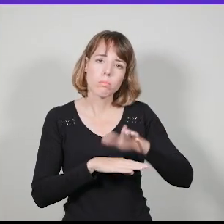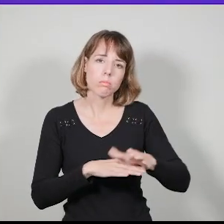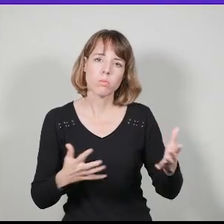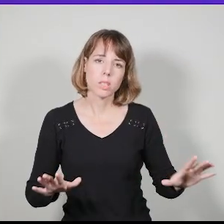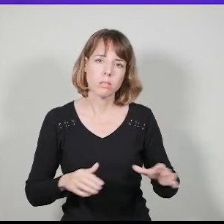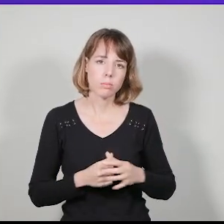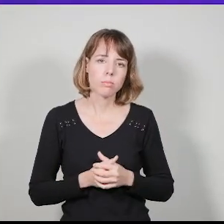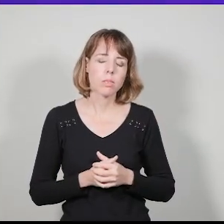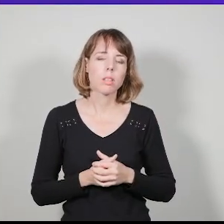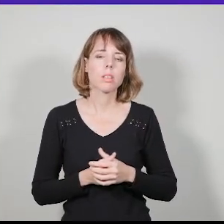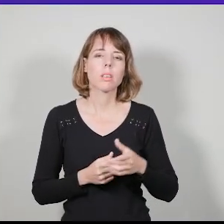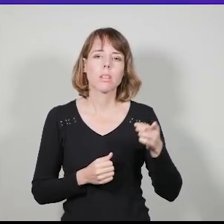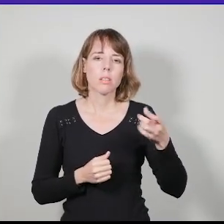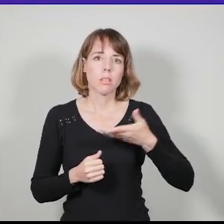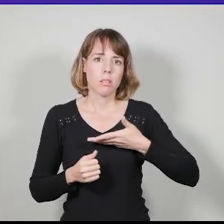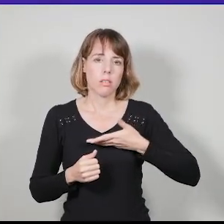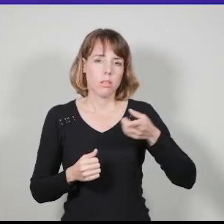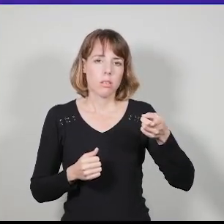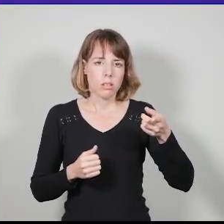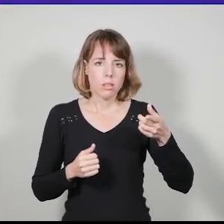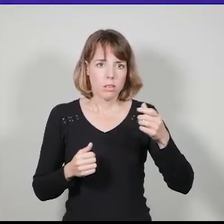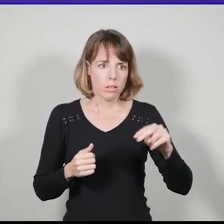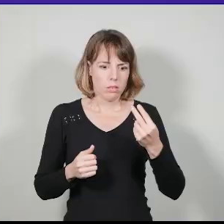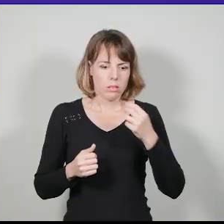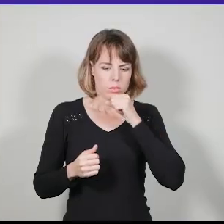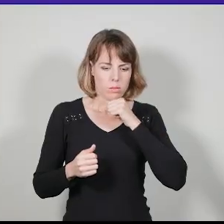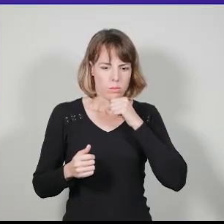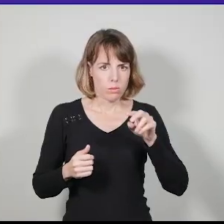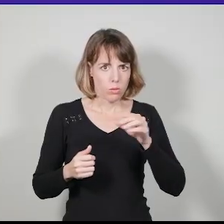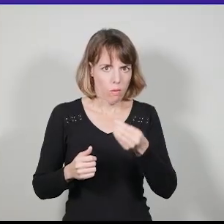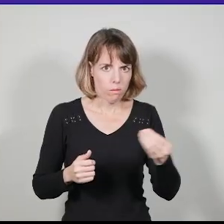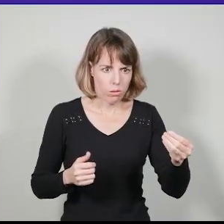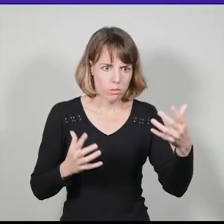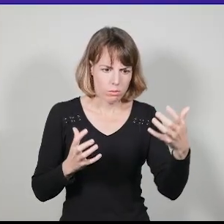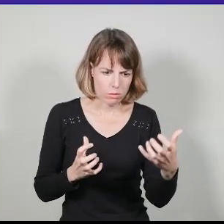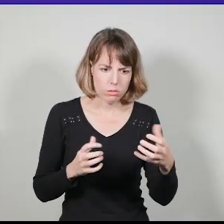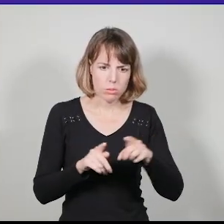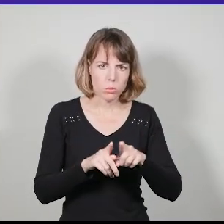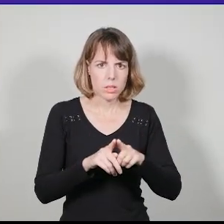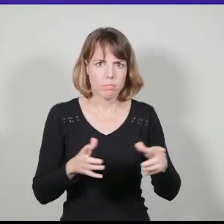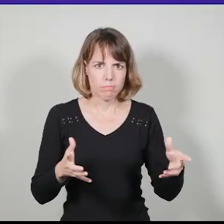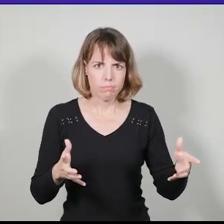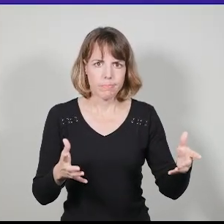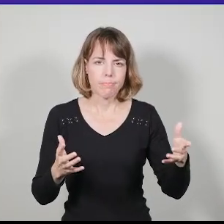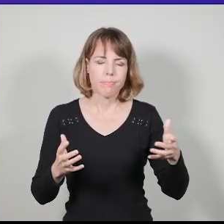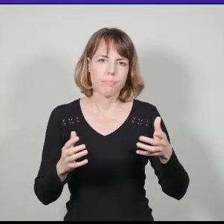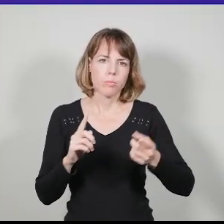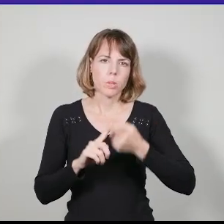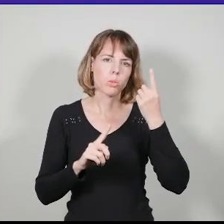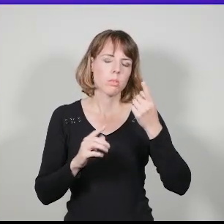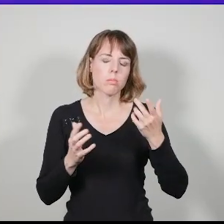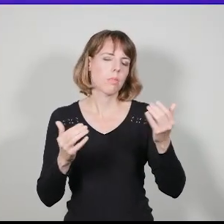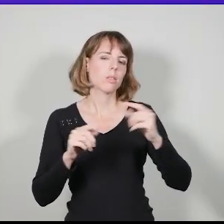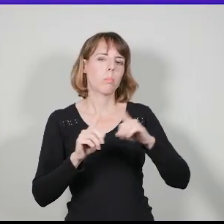mère, elle est à la fois confrontée à son propre vieillissement, son enfant. Donc ces situations à risque, il faut anticiper, il ne faut pas attendre.